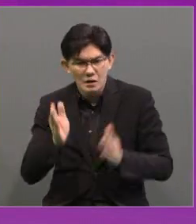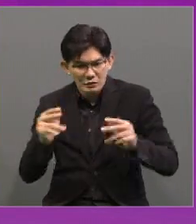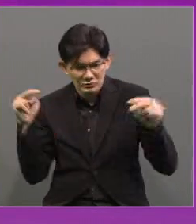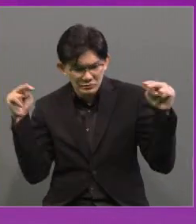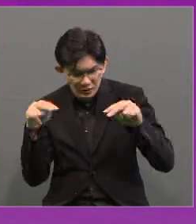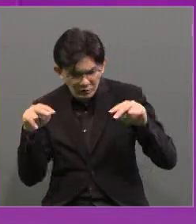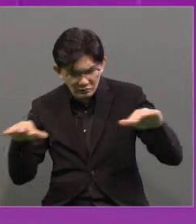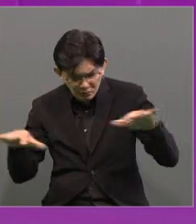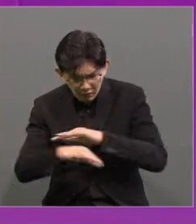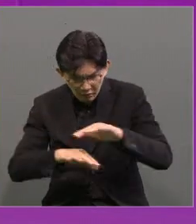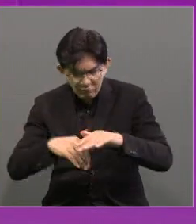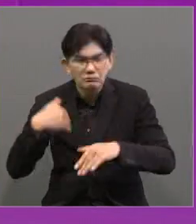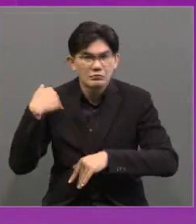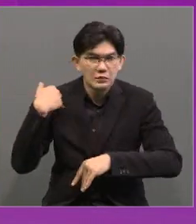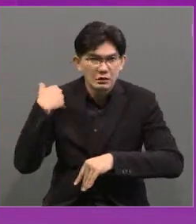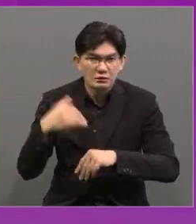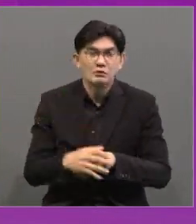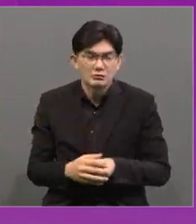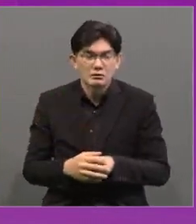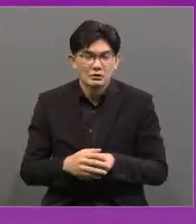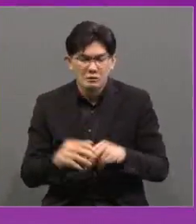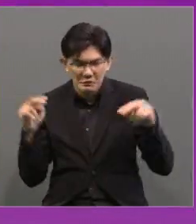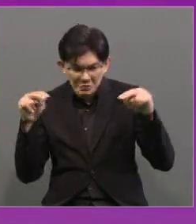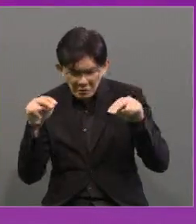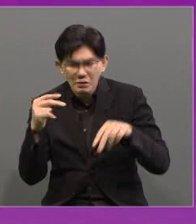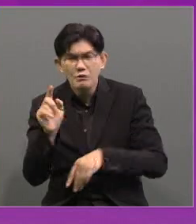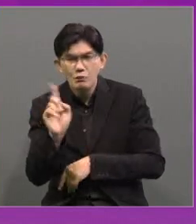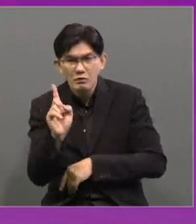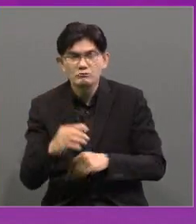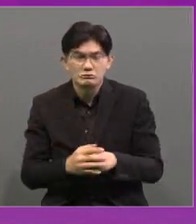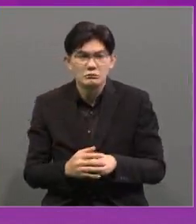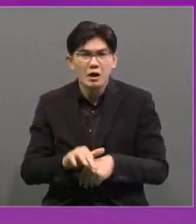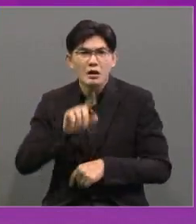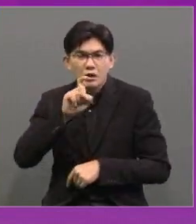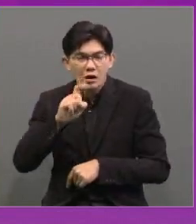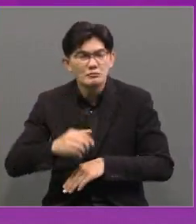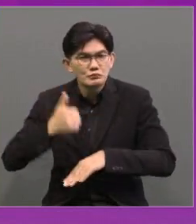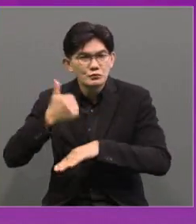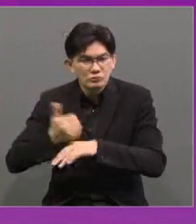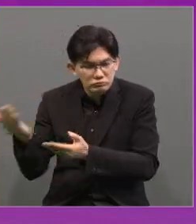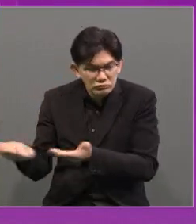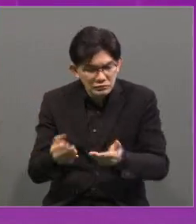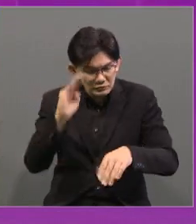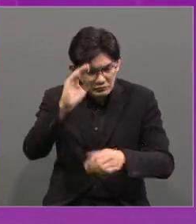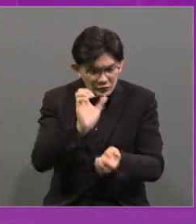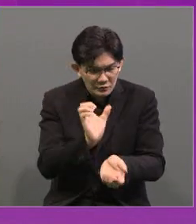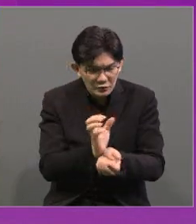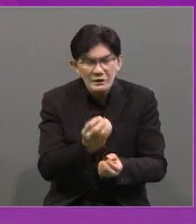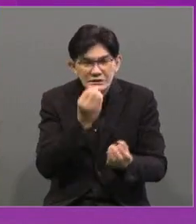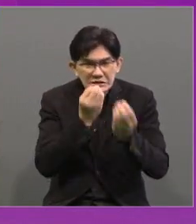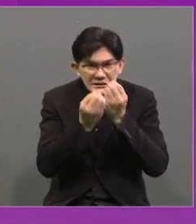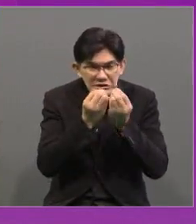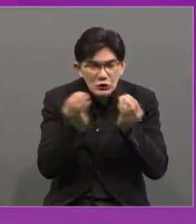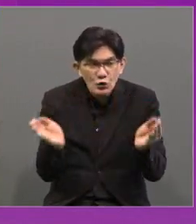อกว่าเขาเป็นพยานที่อยู่ในเหตุที่อยู่ในเหตุการณ์แล้วก็เห็นเหตุการณ์เนี่ยบอกว่าเหมือนกับว่ากำนันเนี่ยไปเชิญตำรวจในพื้นที่มากินข้า